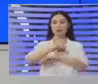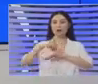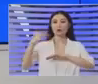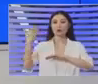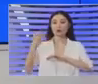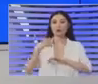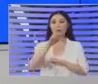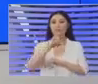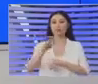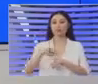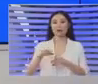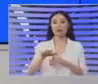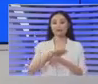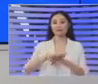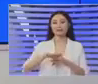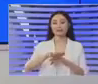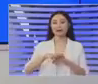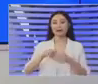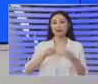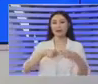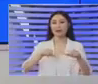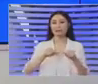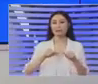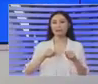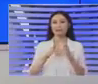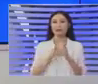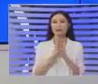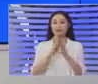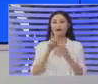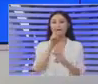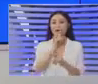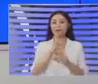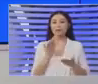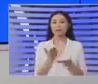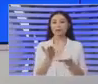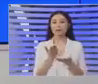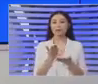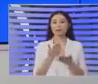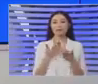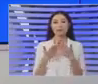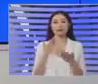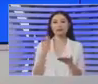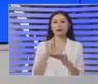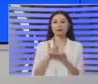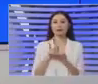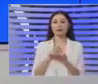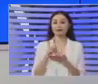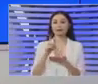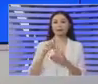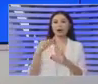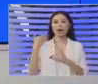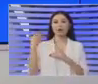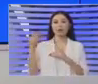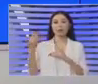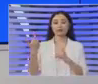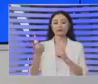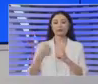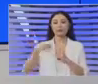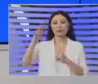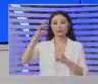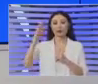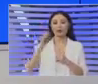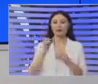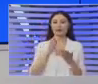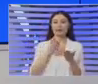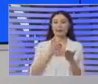Бишкекская территориальная избирательная комиссия обратилась к избирателям, временно проживающим или находящимся за ее пределами, а также к